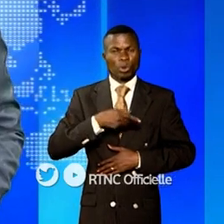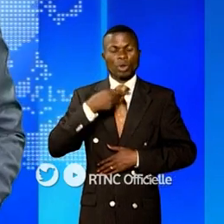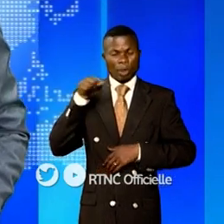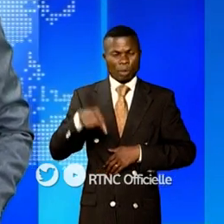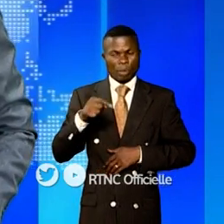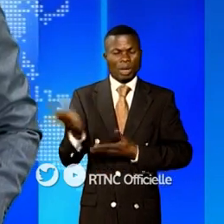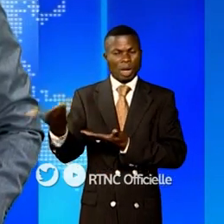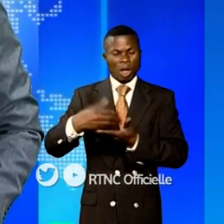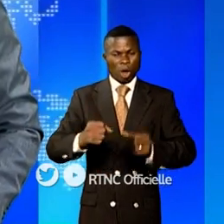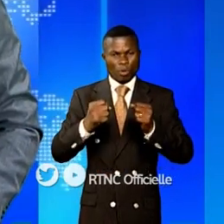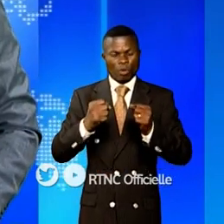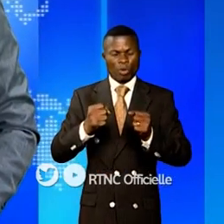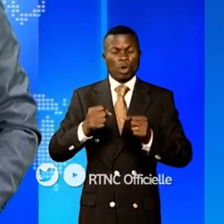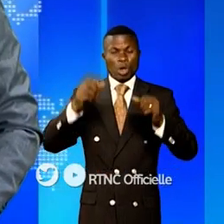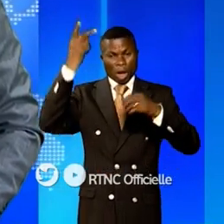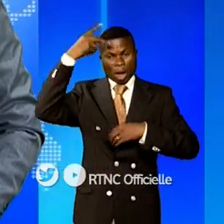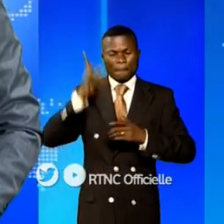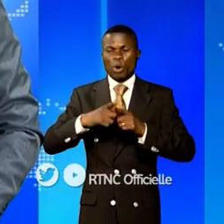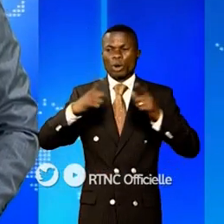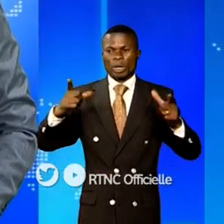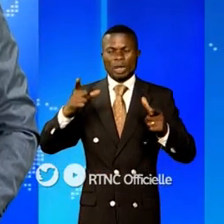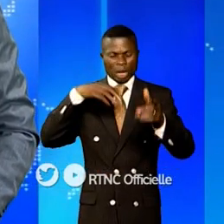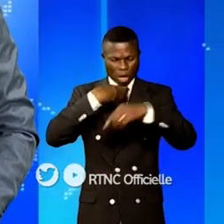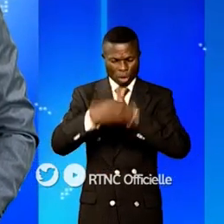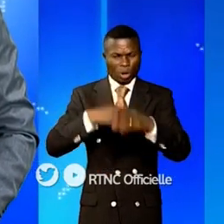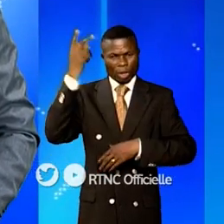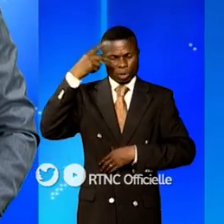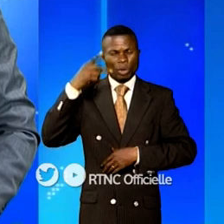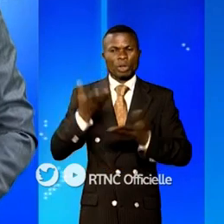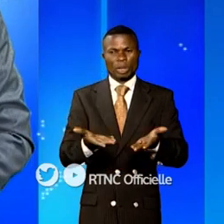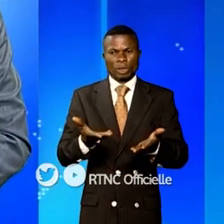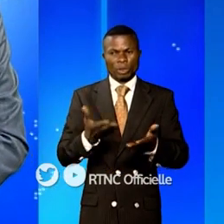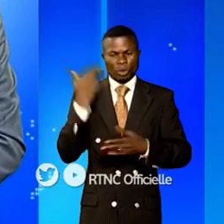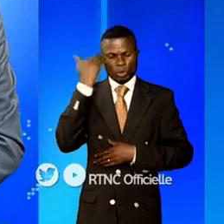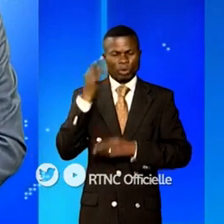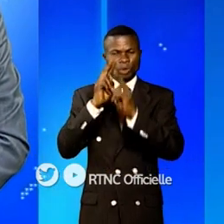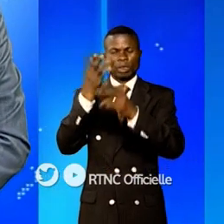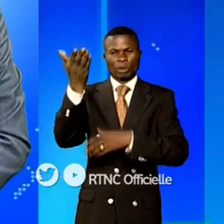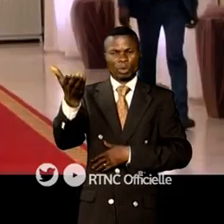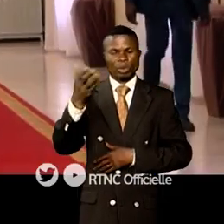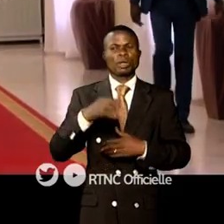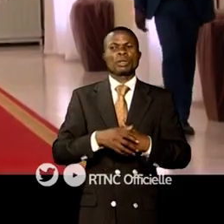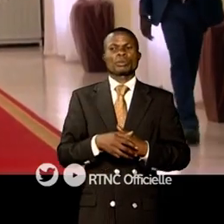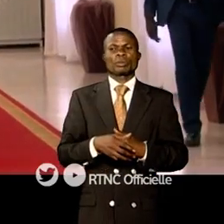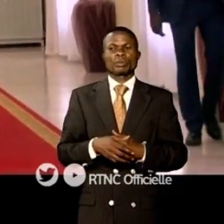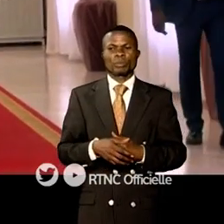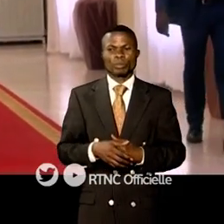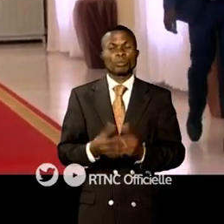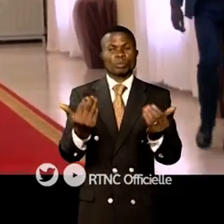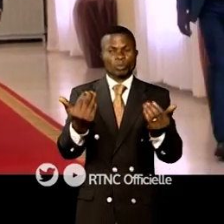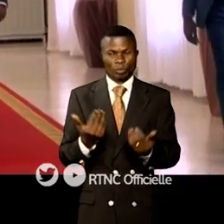retour en force des grandes figures dans la scène politique de la RDC, Giscard Koussema nous fait le point.